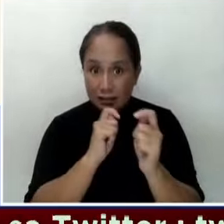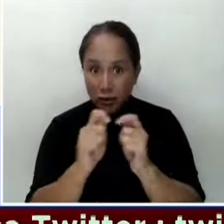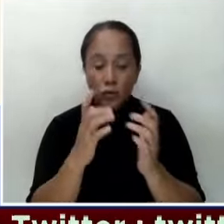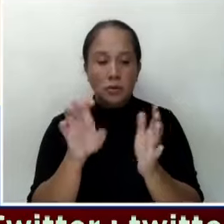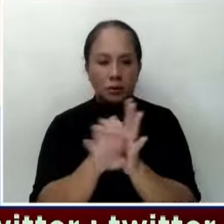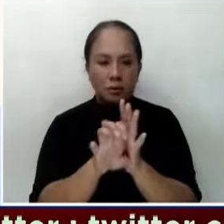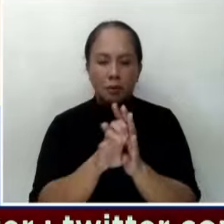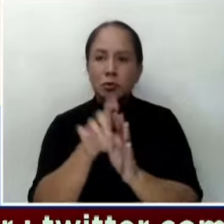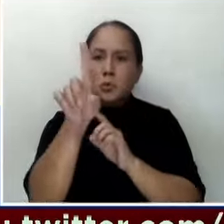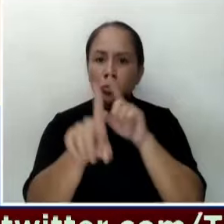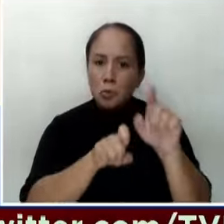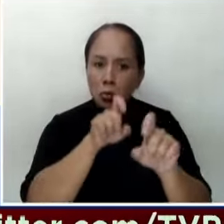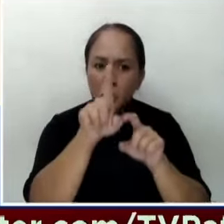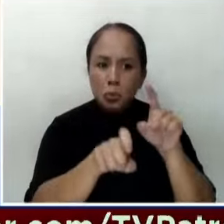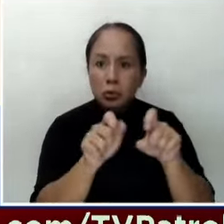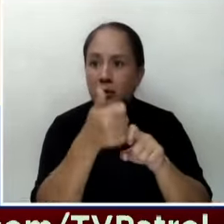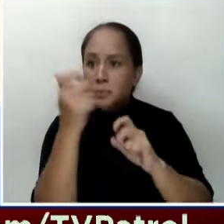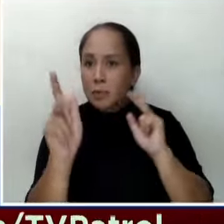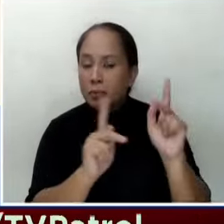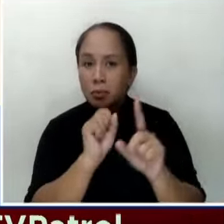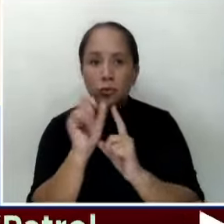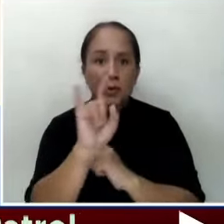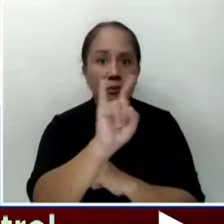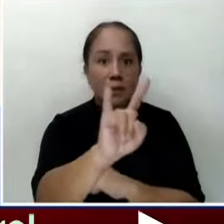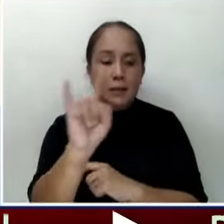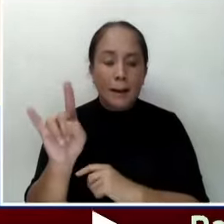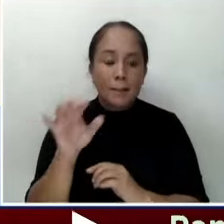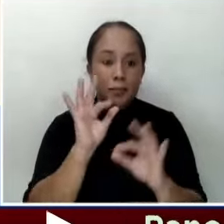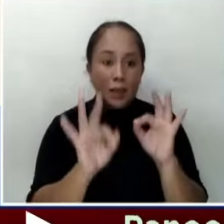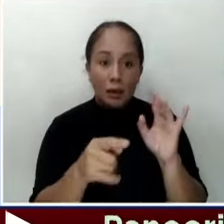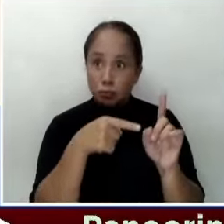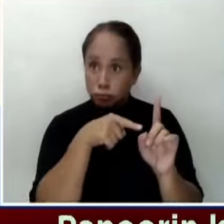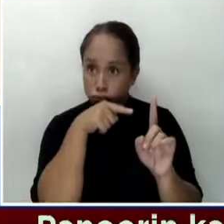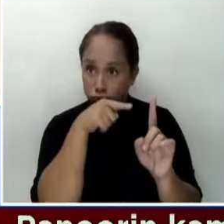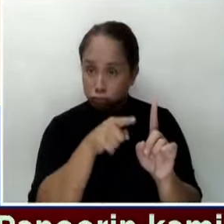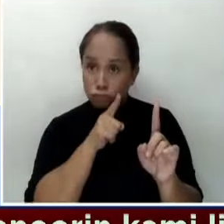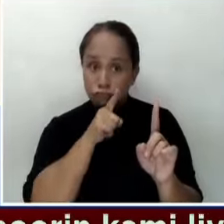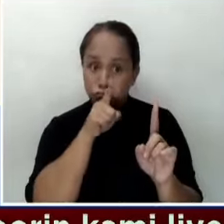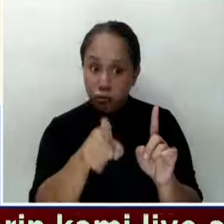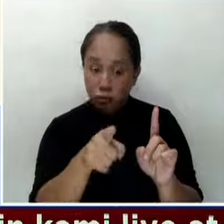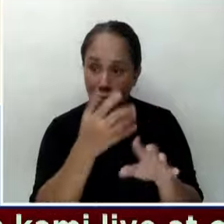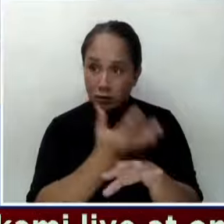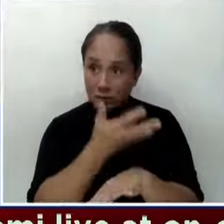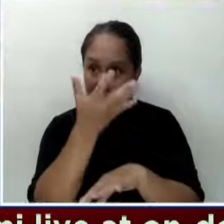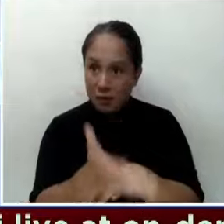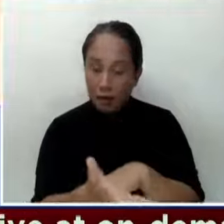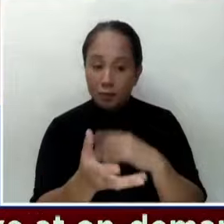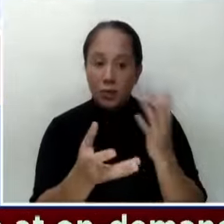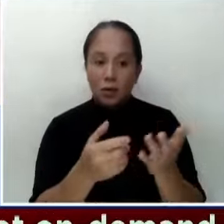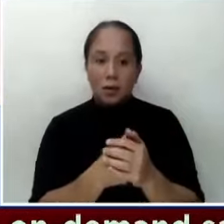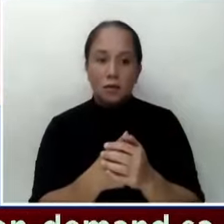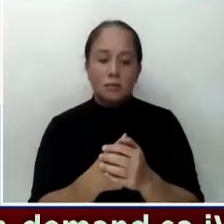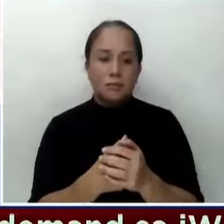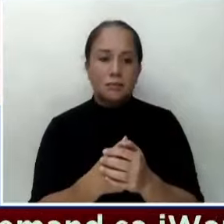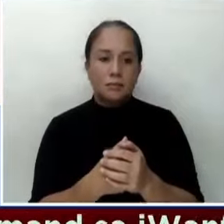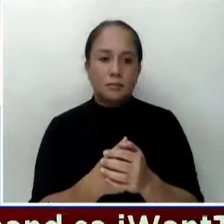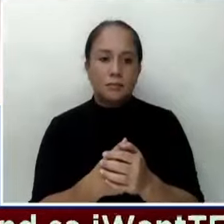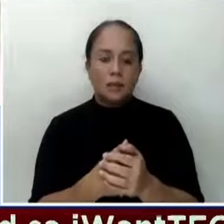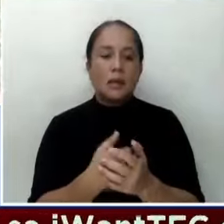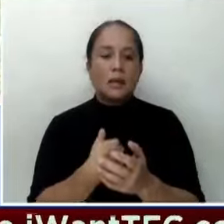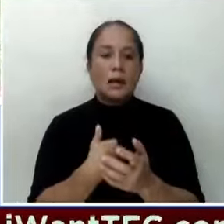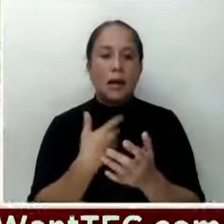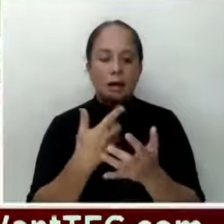Magtanong po tayo sa mga tao sa social media kung ito ba ay scam alert. Nakatakda naman